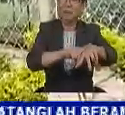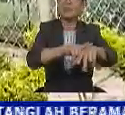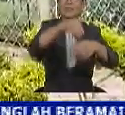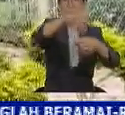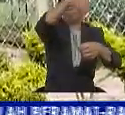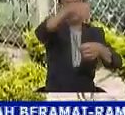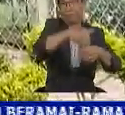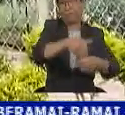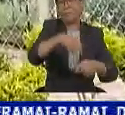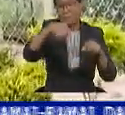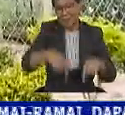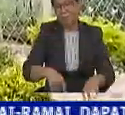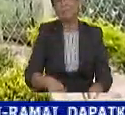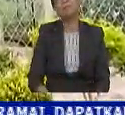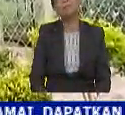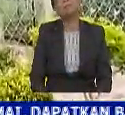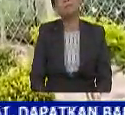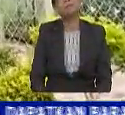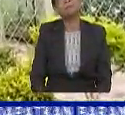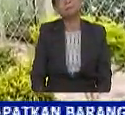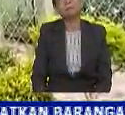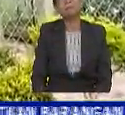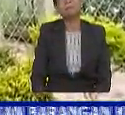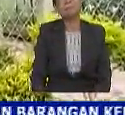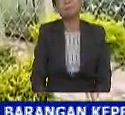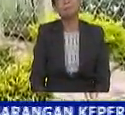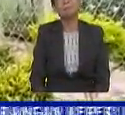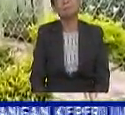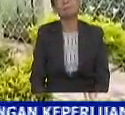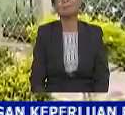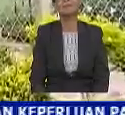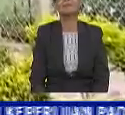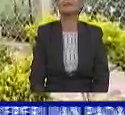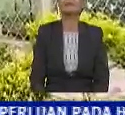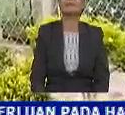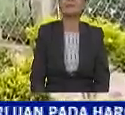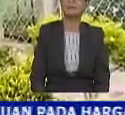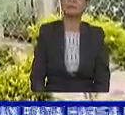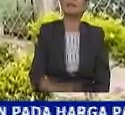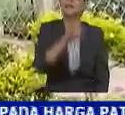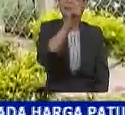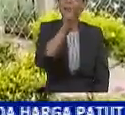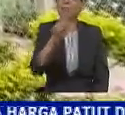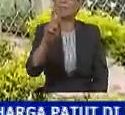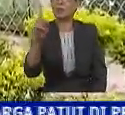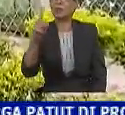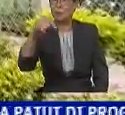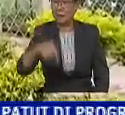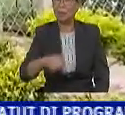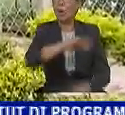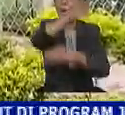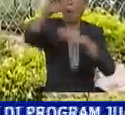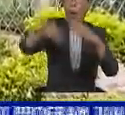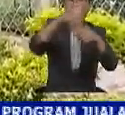mengundi di jalankan dan juga untuk berkonsep sambil saluran dah tipe satu untuk kali ini semua